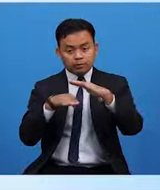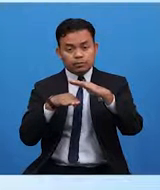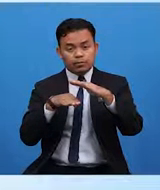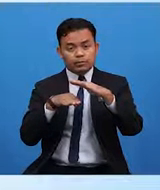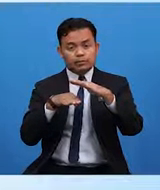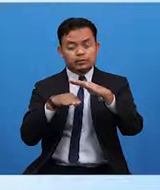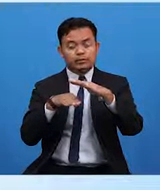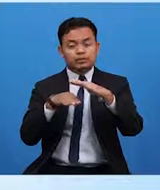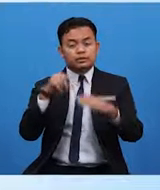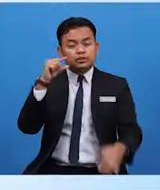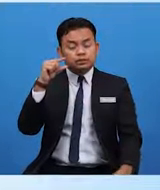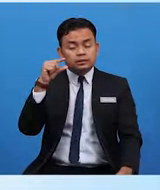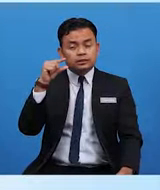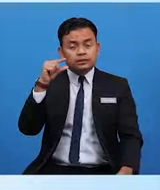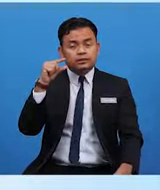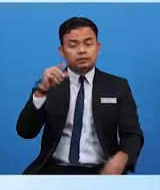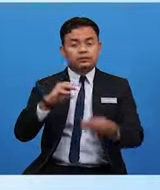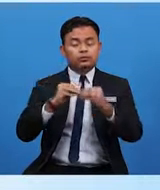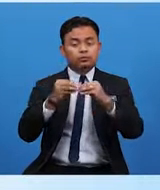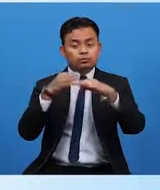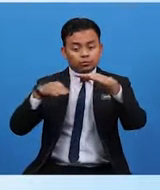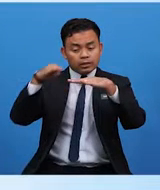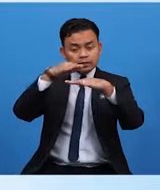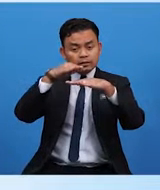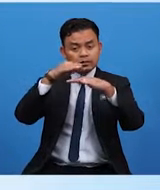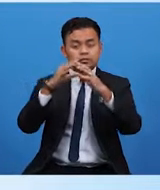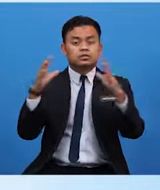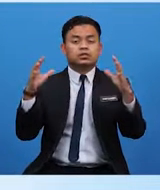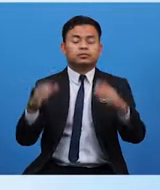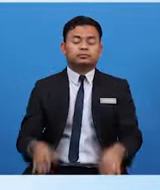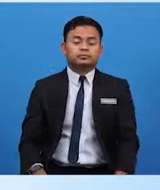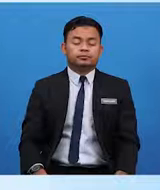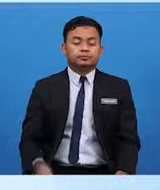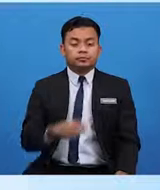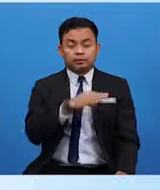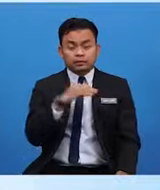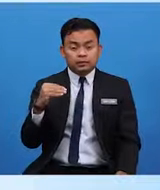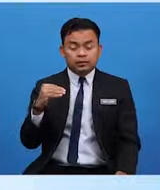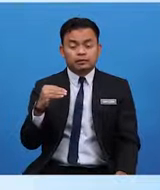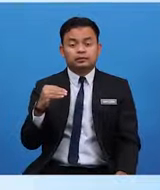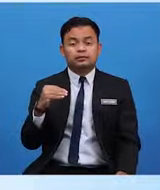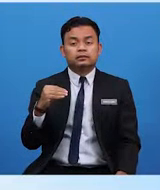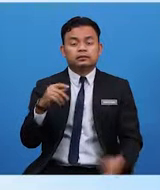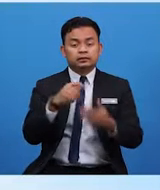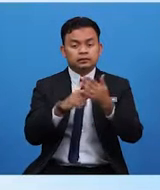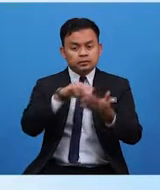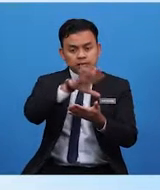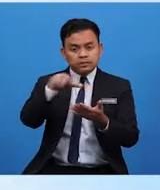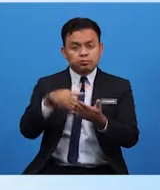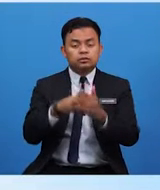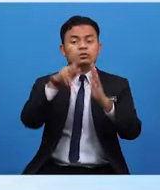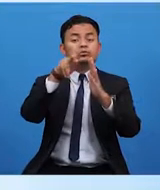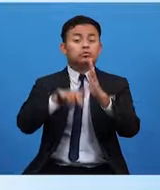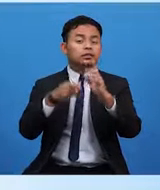nomor mewakili penyebut dan Hai nilai keseluruhannya kurang daripada